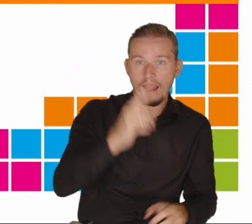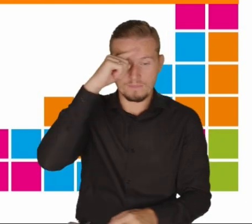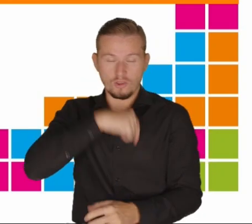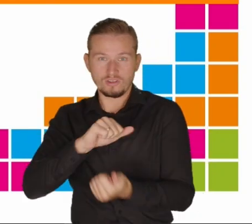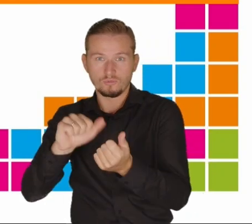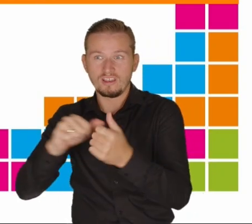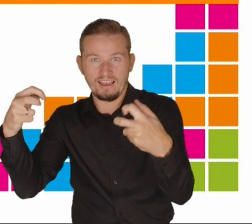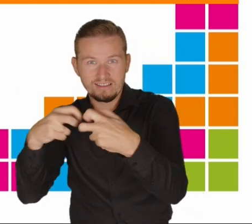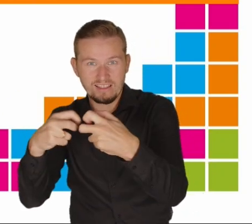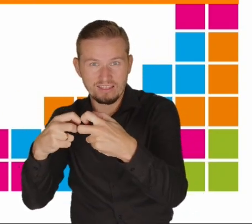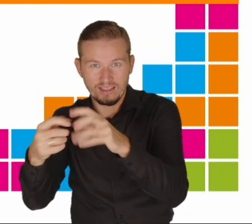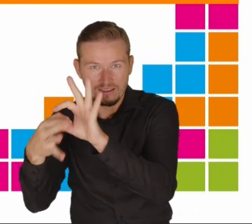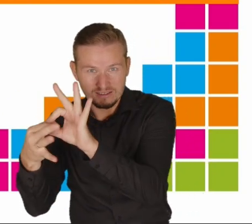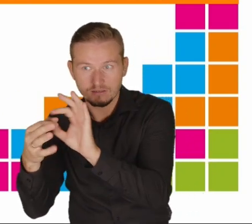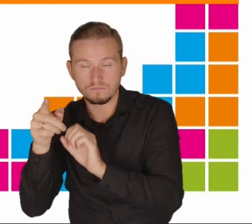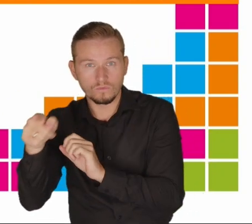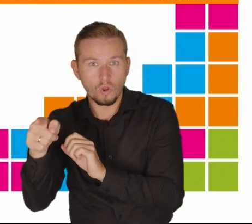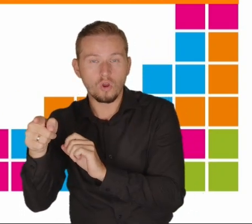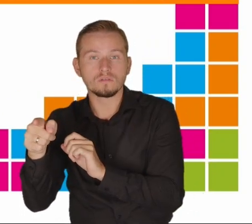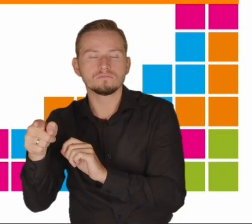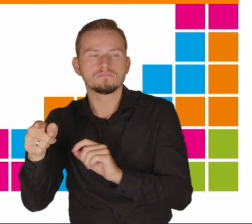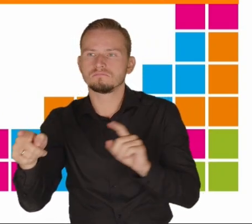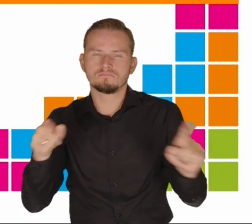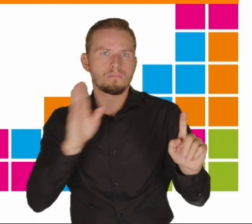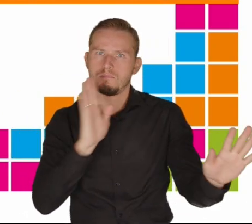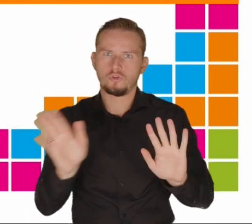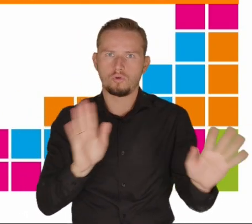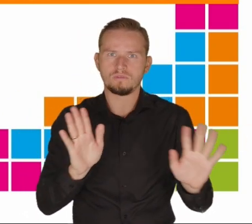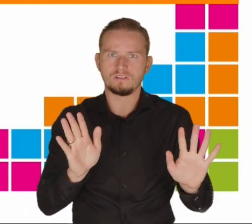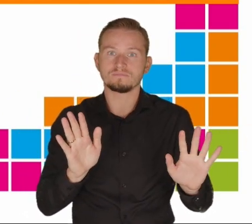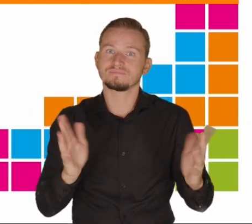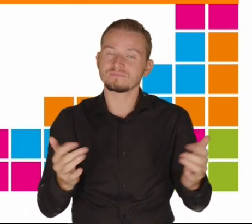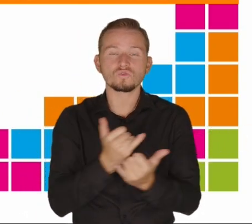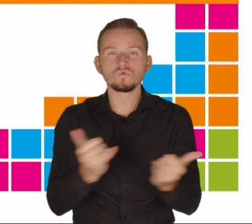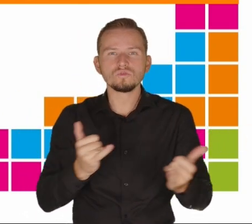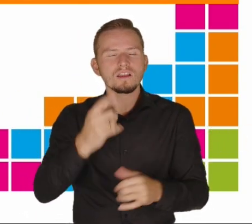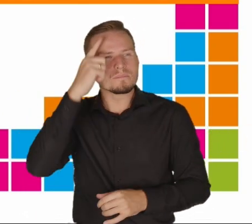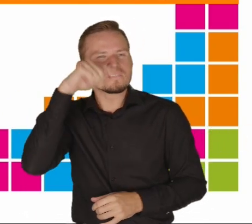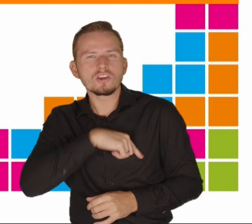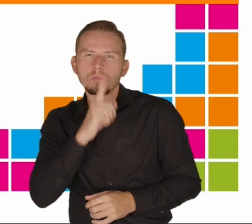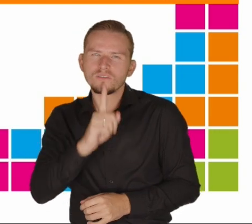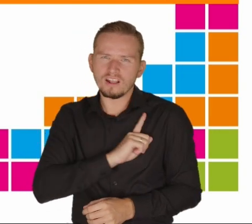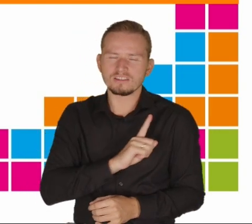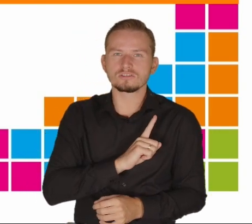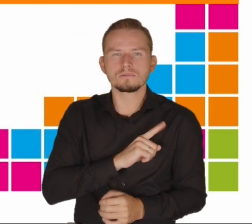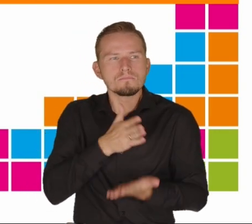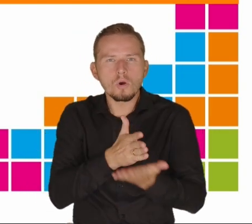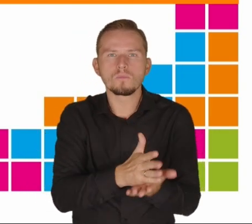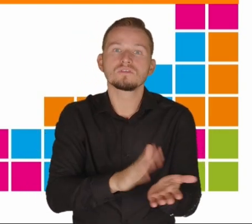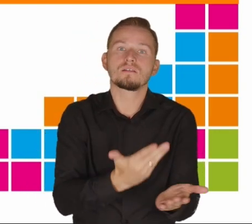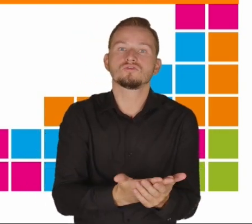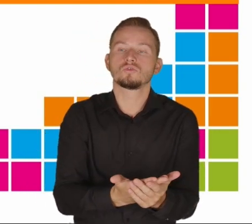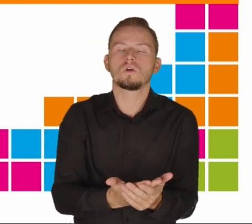problemem będzie wymagało bardzo wielu oddziaływań psychoprofilaktycznych, związanych z ograniczeniem dostępu